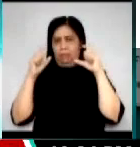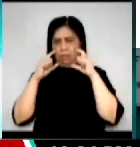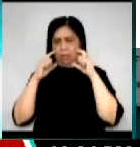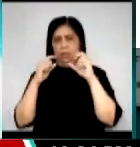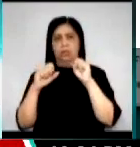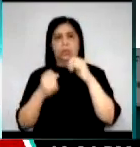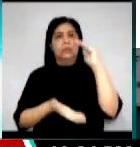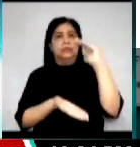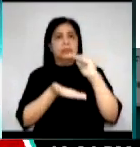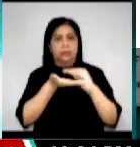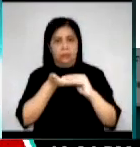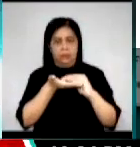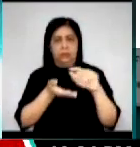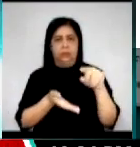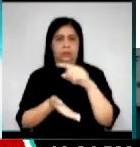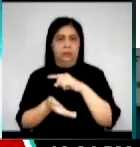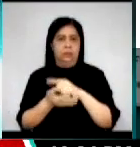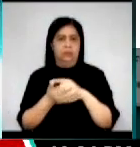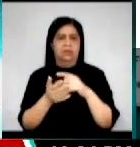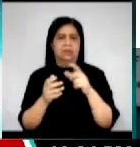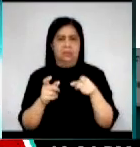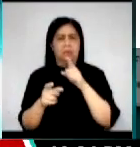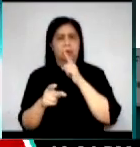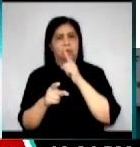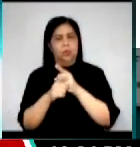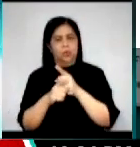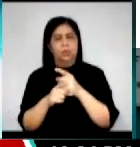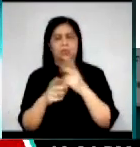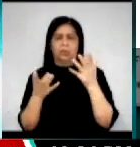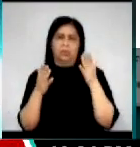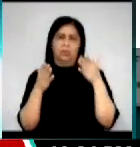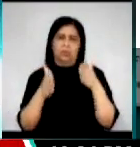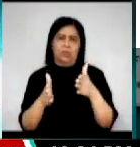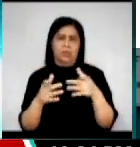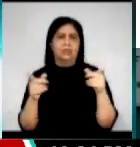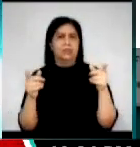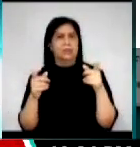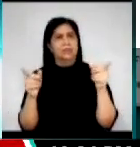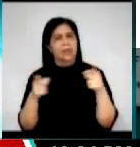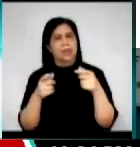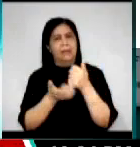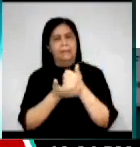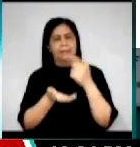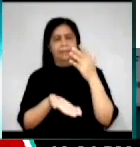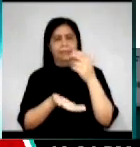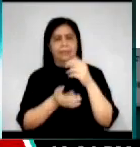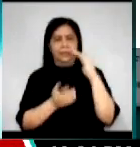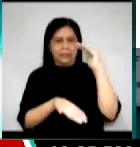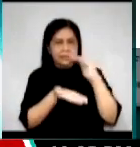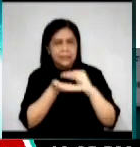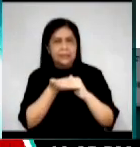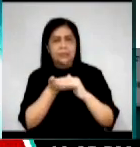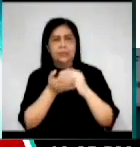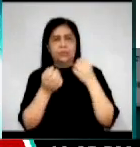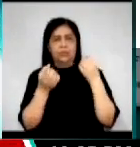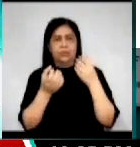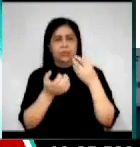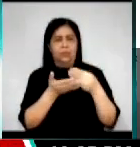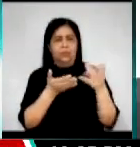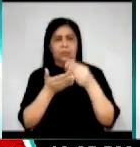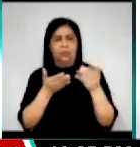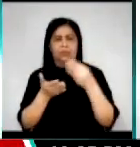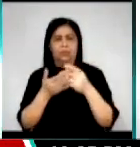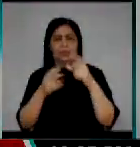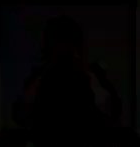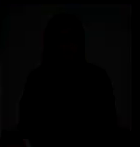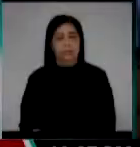yung, ito na lang po yung talaga yung, ano, yung parang yung short-term solution is to lessen the generation of face mask.